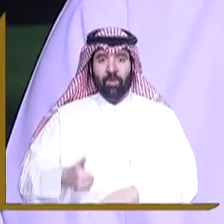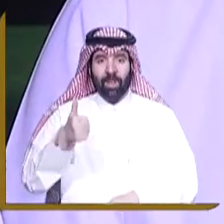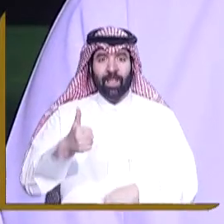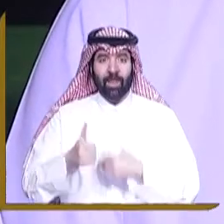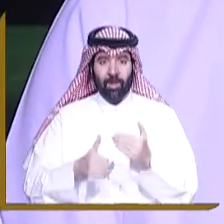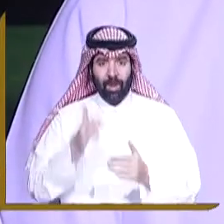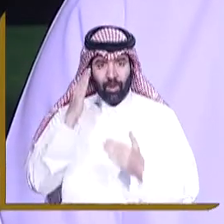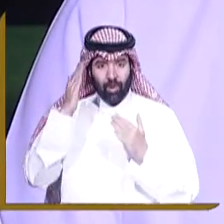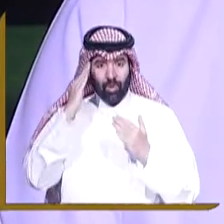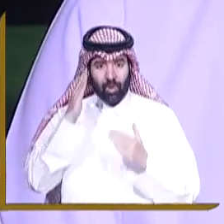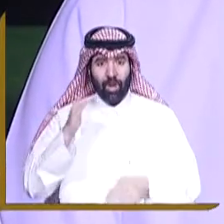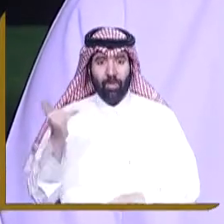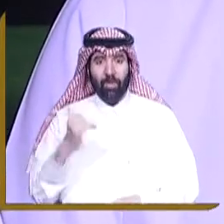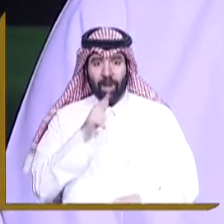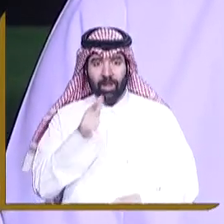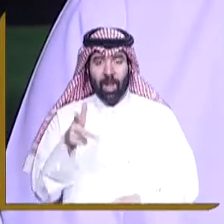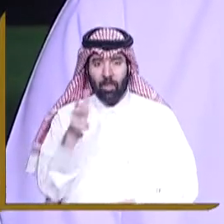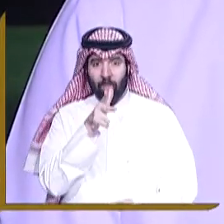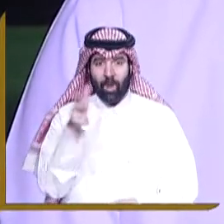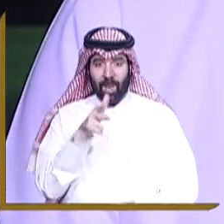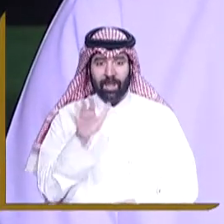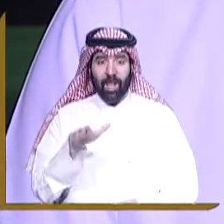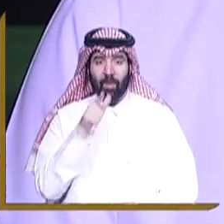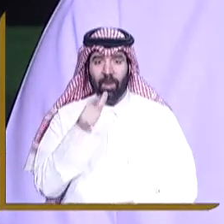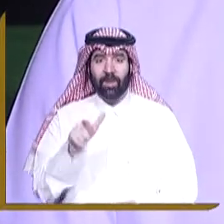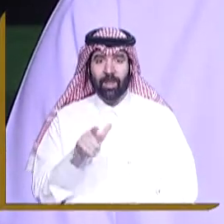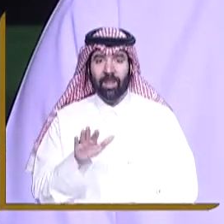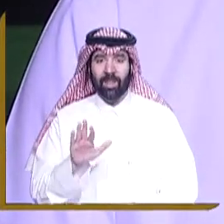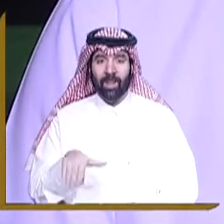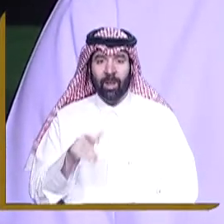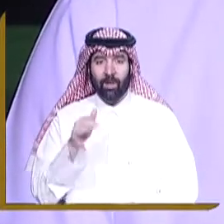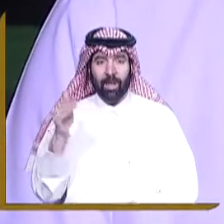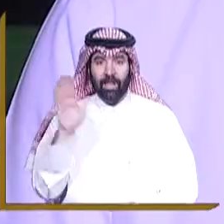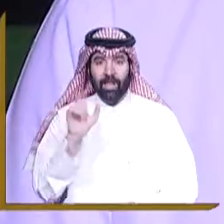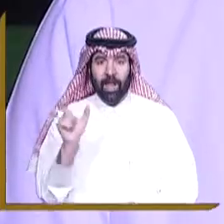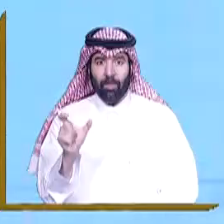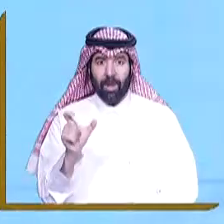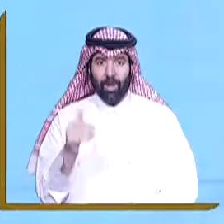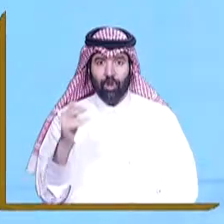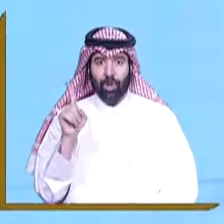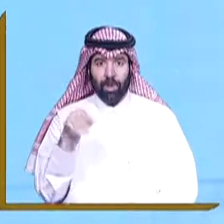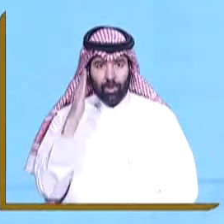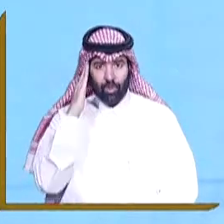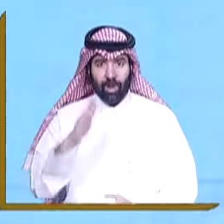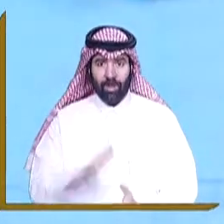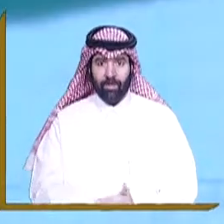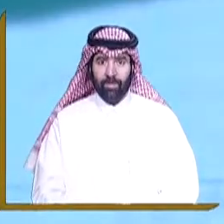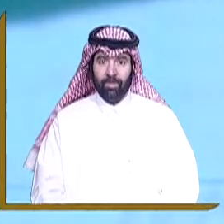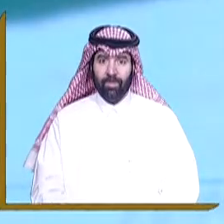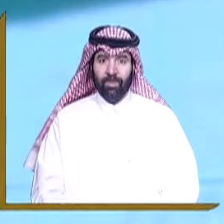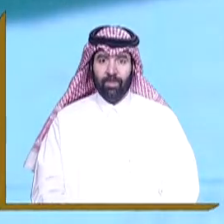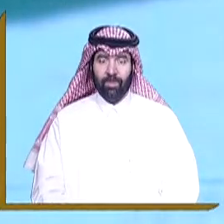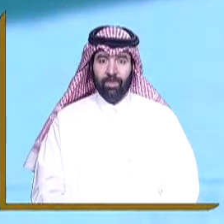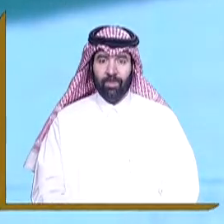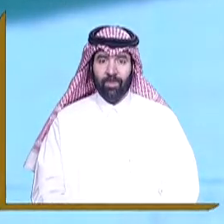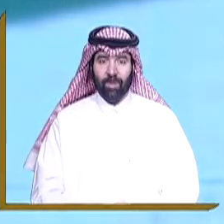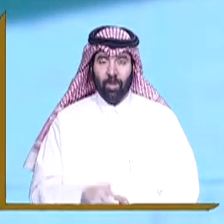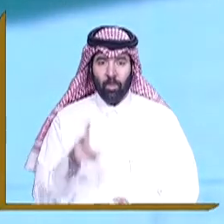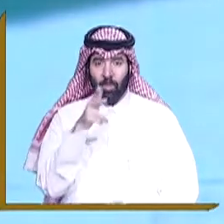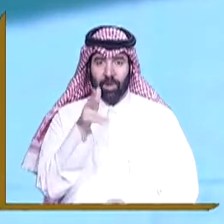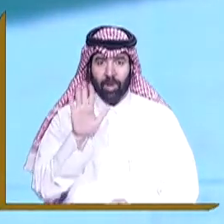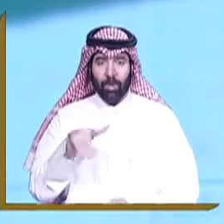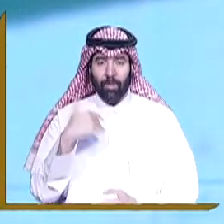العملية. كل الشكر والتقدير لمراسل أخبار السعودية الزميل سليمان الجبر، شكرا لك. مشاهدي الكرام،